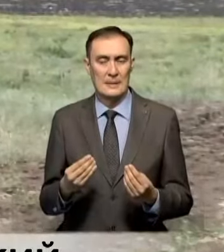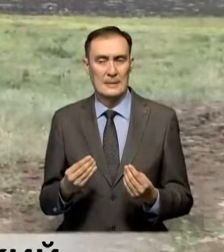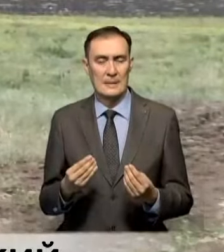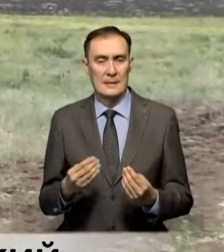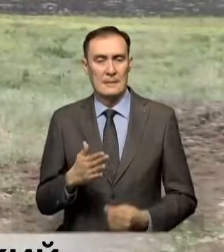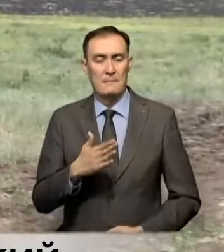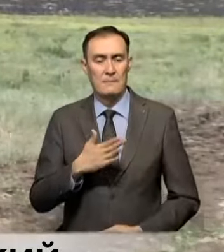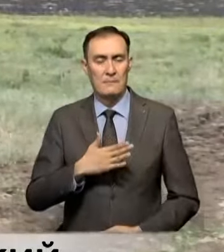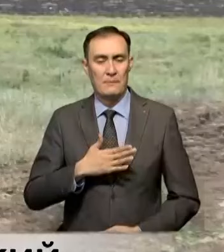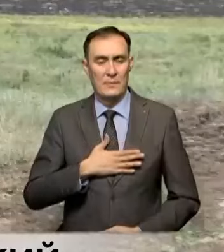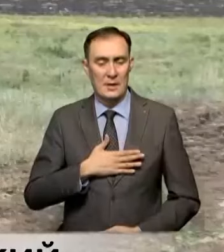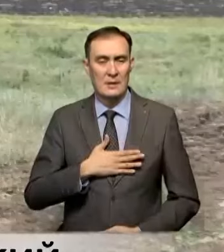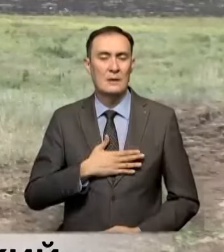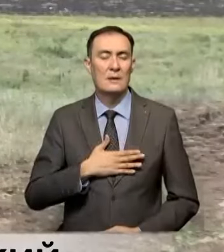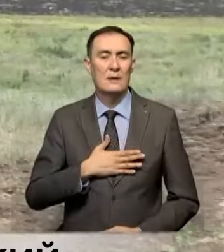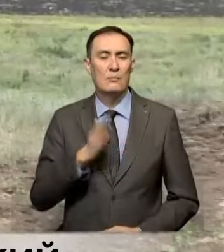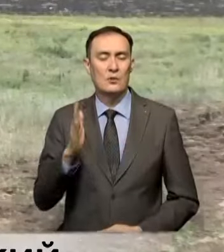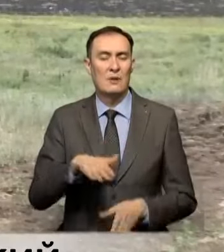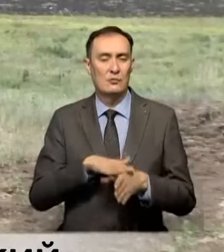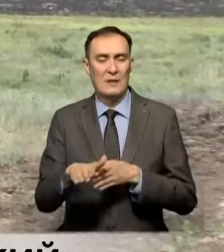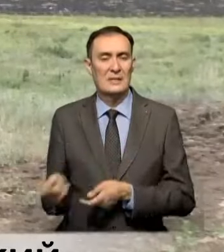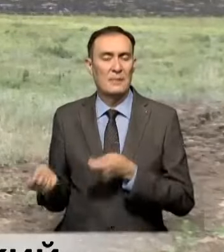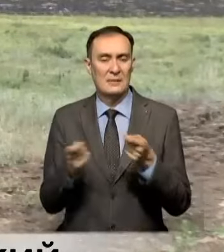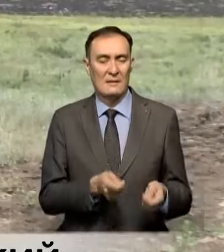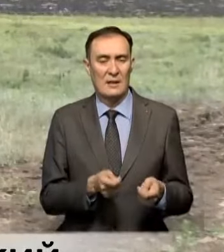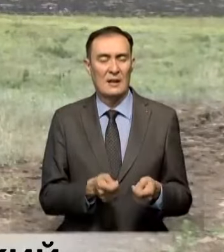день нами будет осуществляться поставка